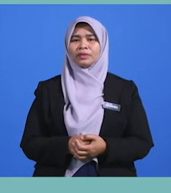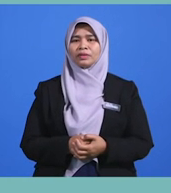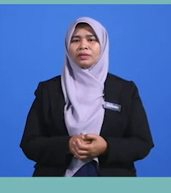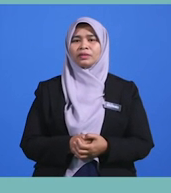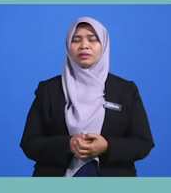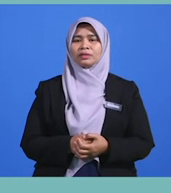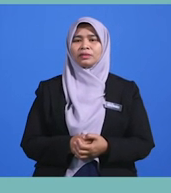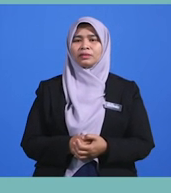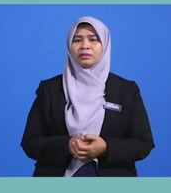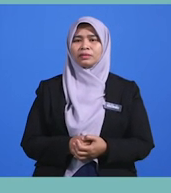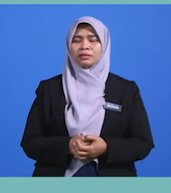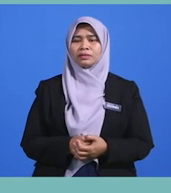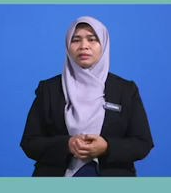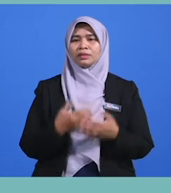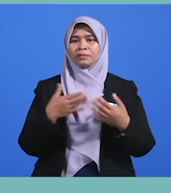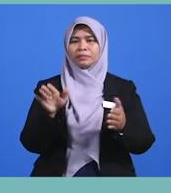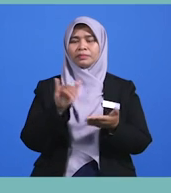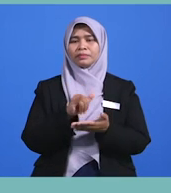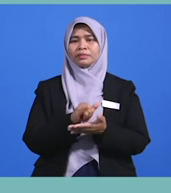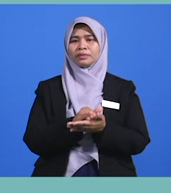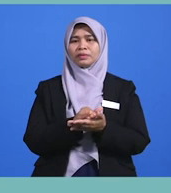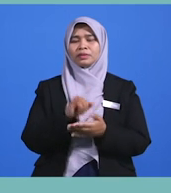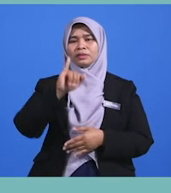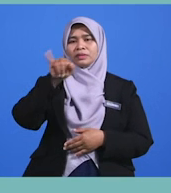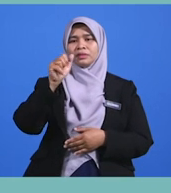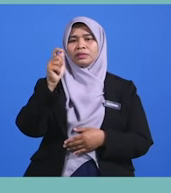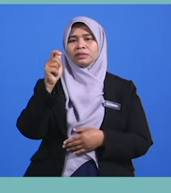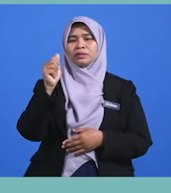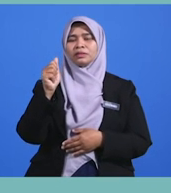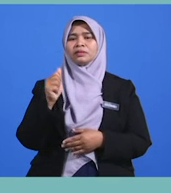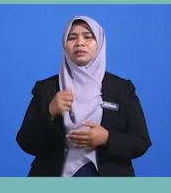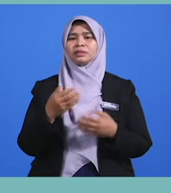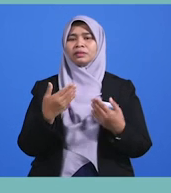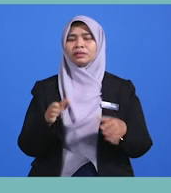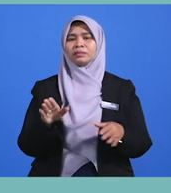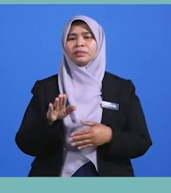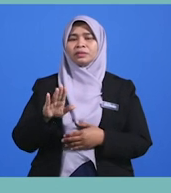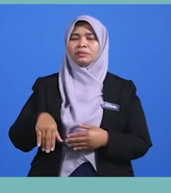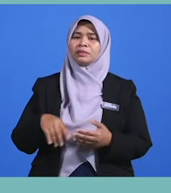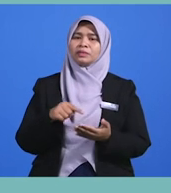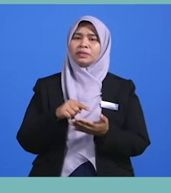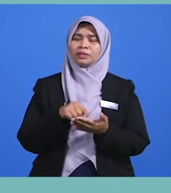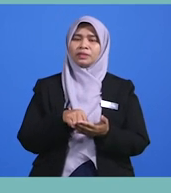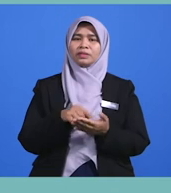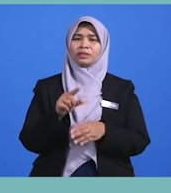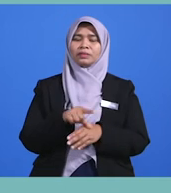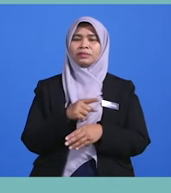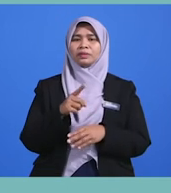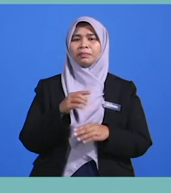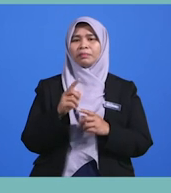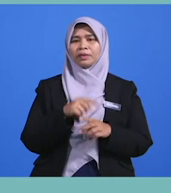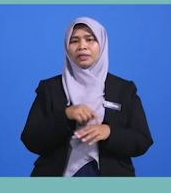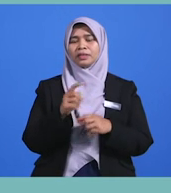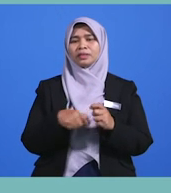pokok Melaka. Selepas itu, jata negara yang sebelum ini digunakan pada tahun 1963